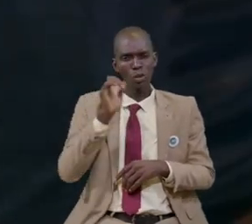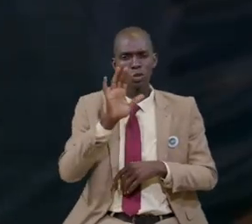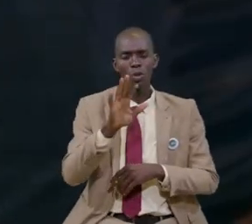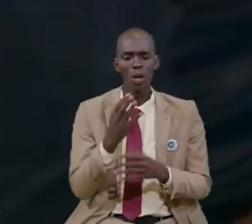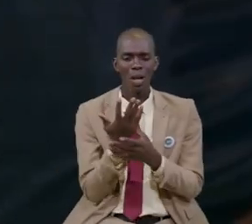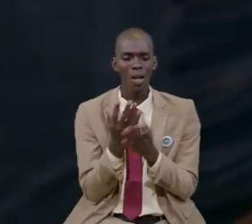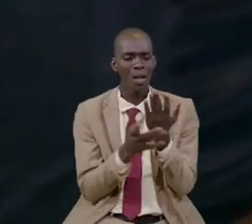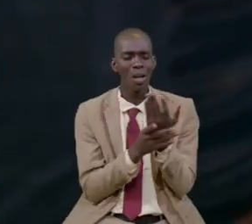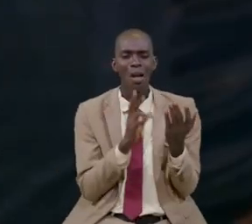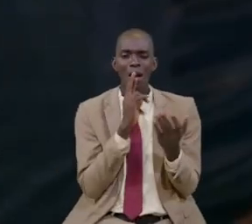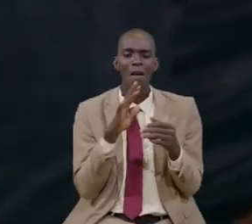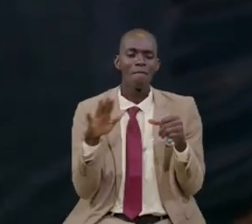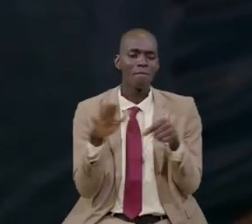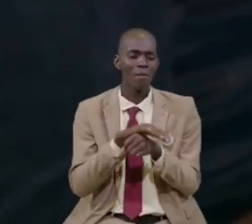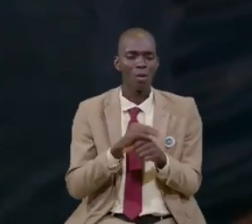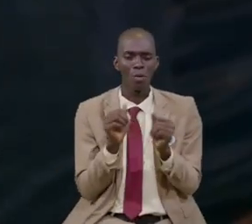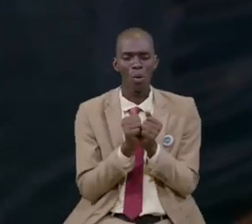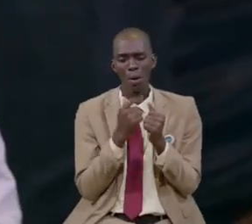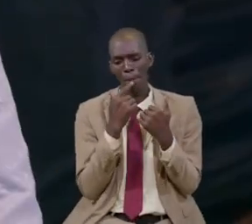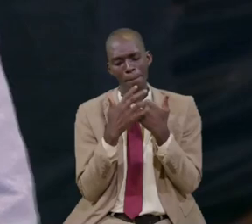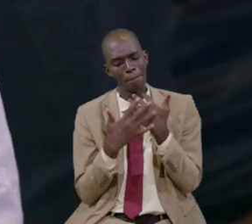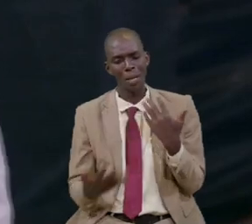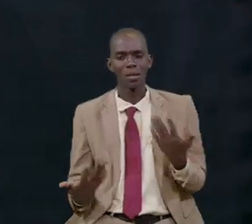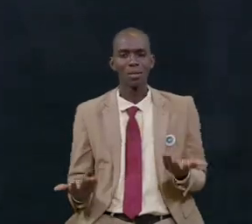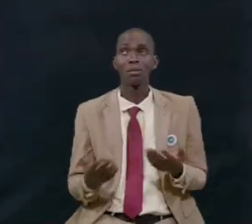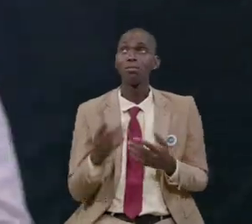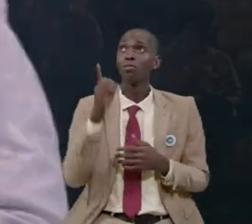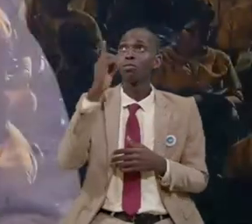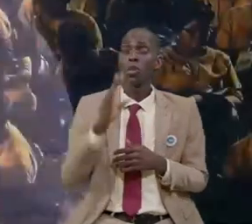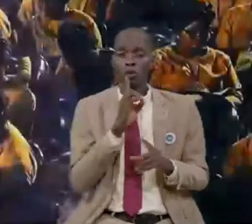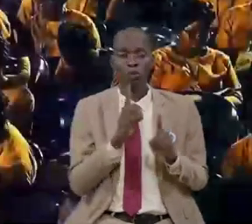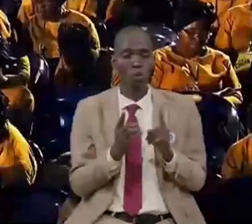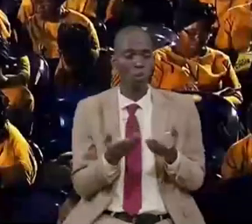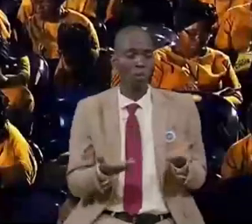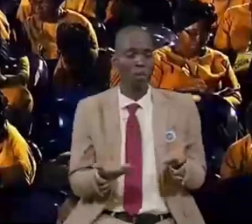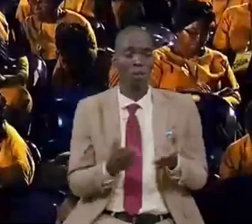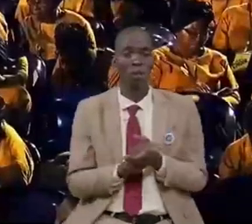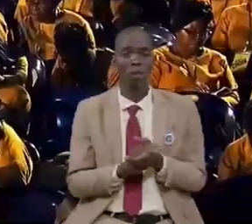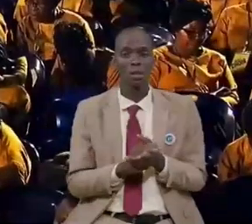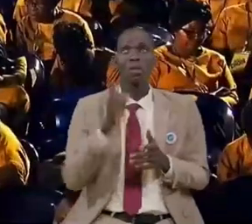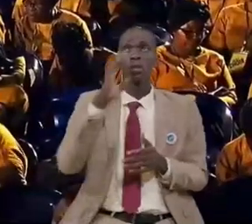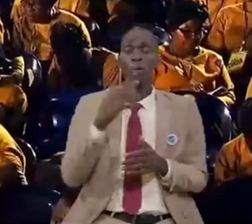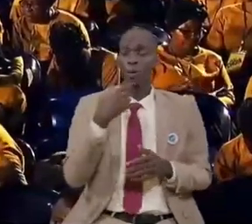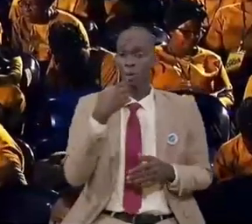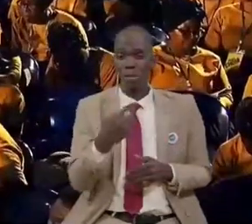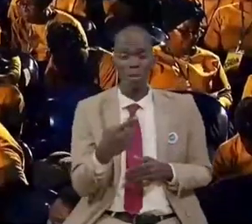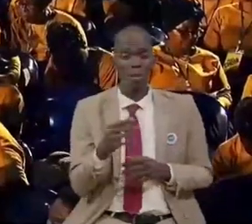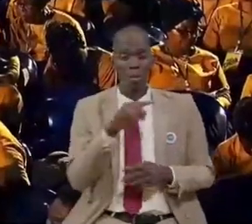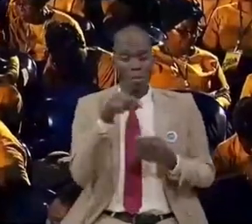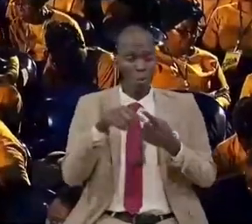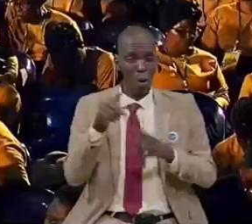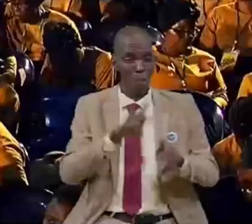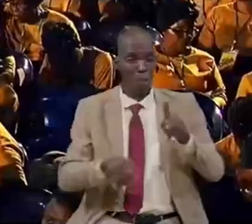de sang. C'est Dieu qui dit que lorsque les gens prient, quand ils